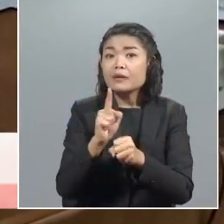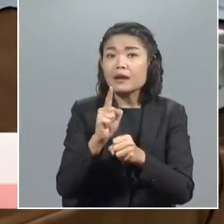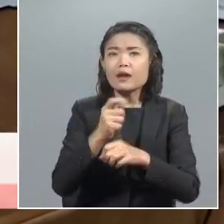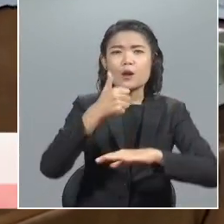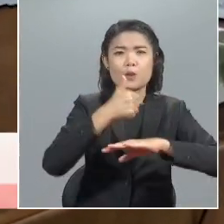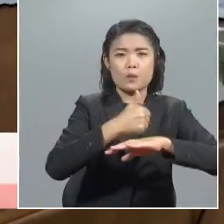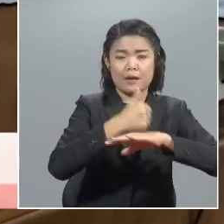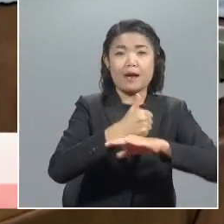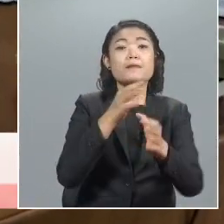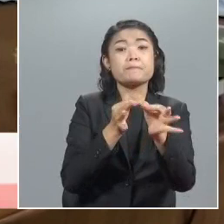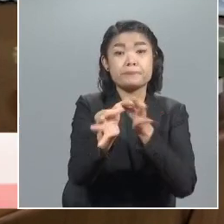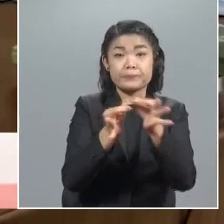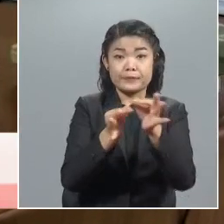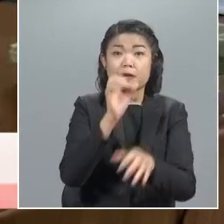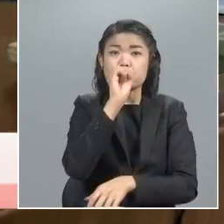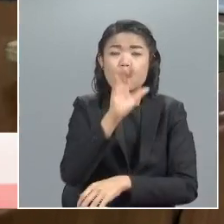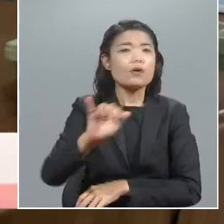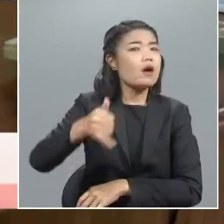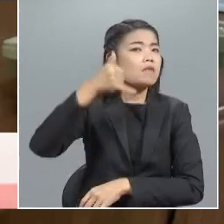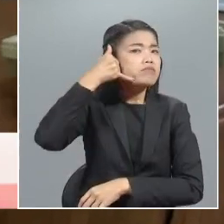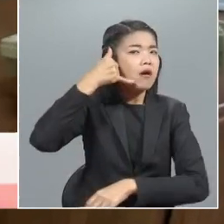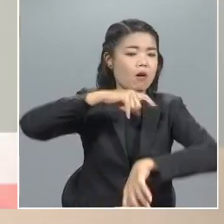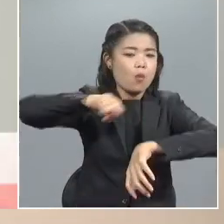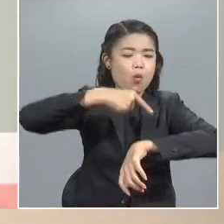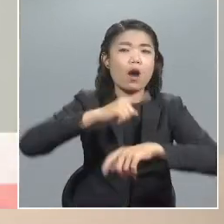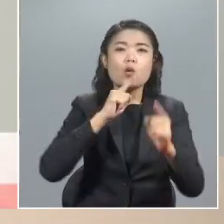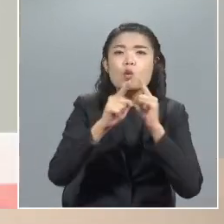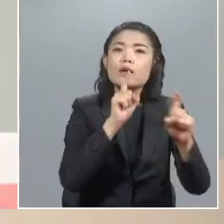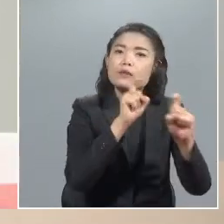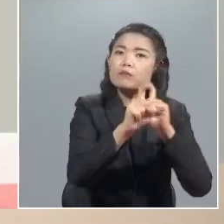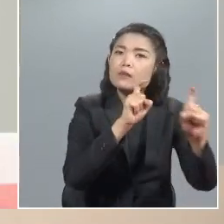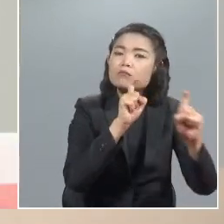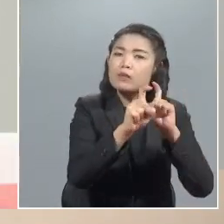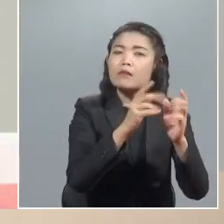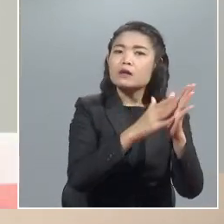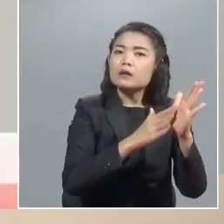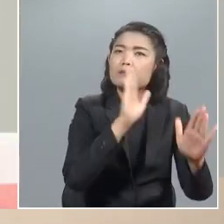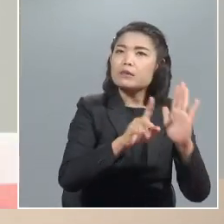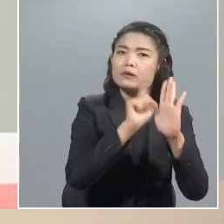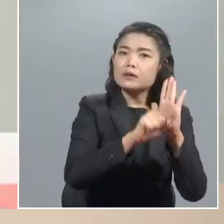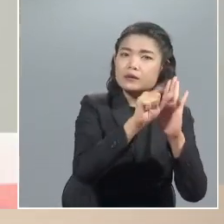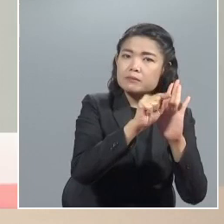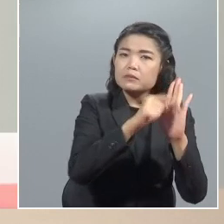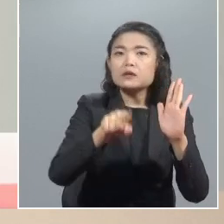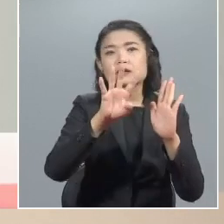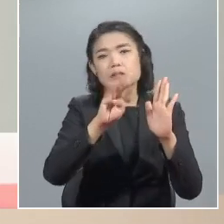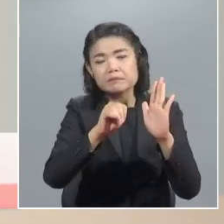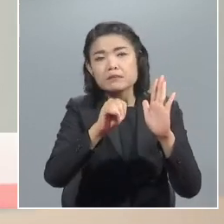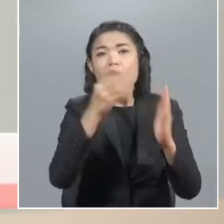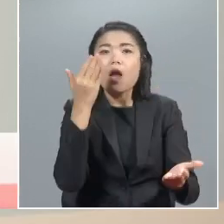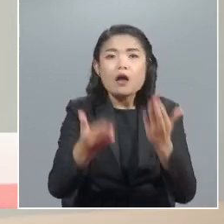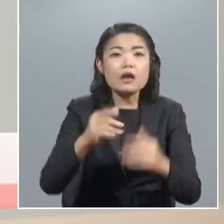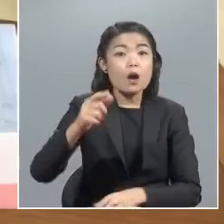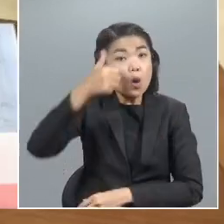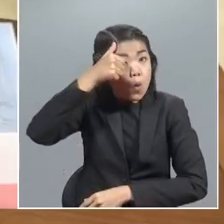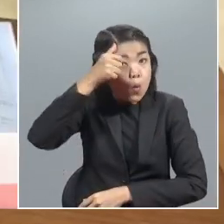กันถ้าอธิบายแบบนี้นะคะบอกว่าแต่ละสายเนี่ยใช้เวลาคุยนานประมาณ20ถึง 40นาทีแล้วแต่ละวันก็มีคน